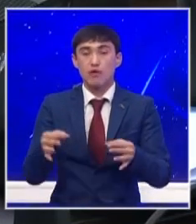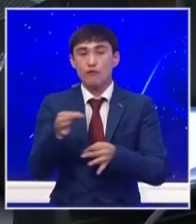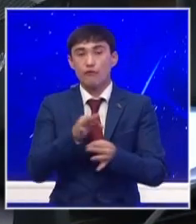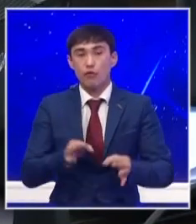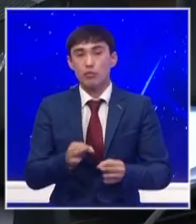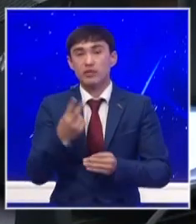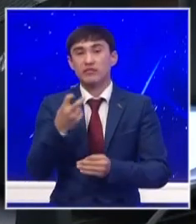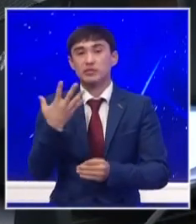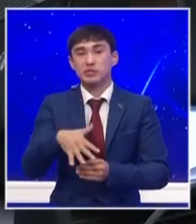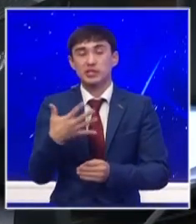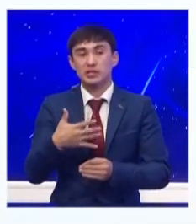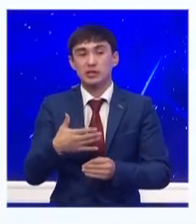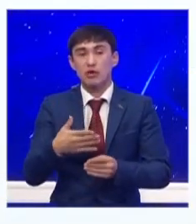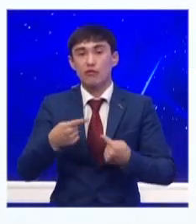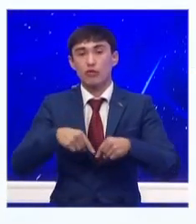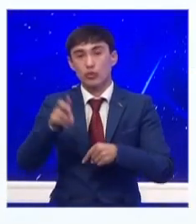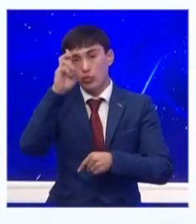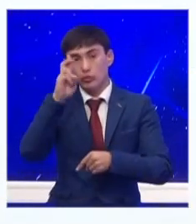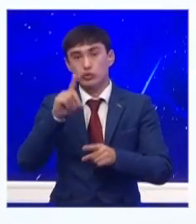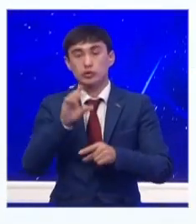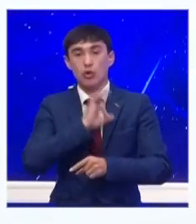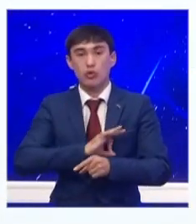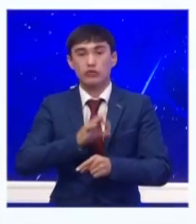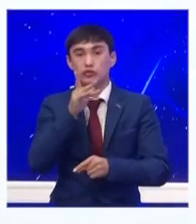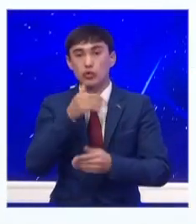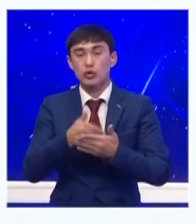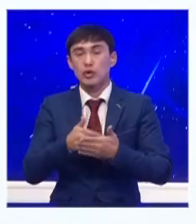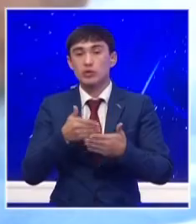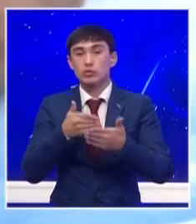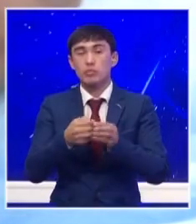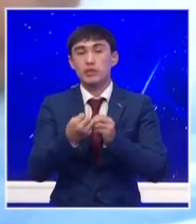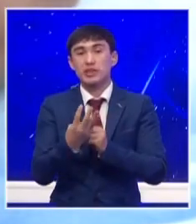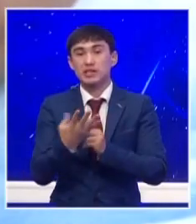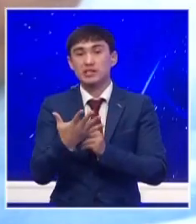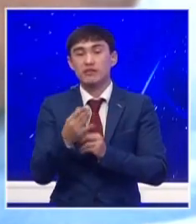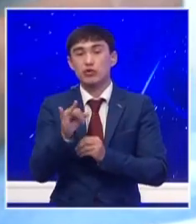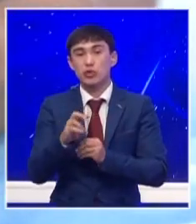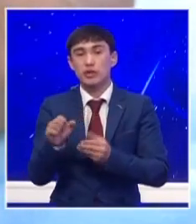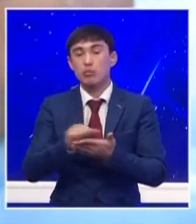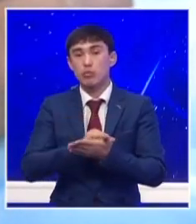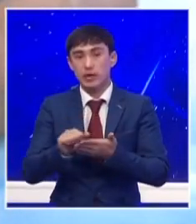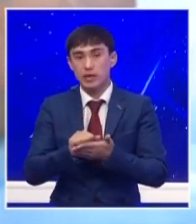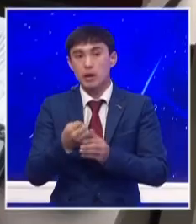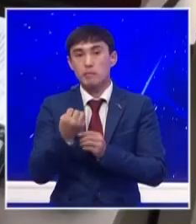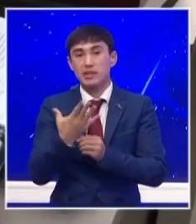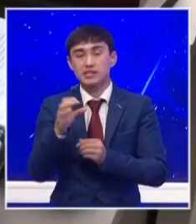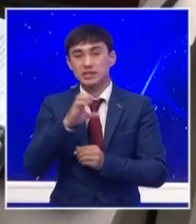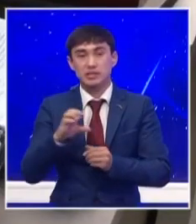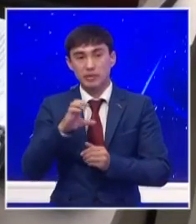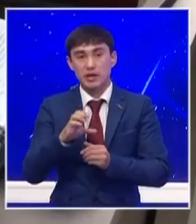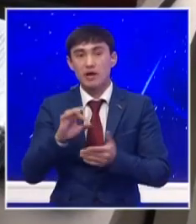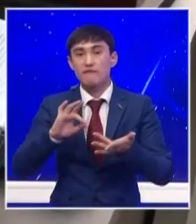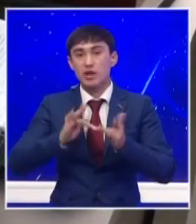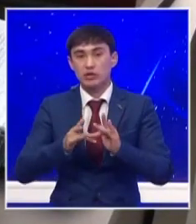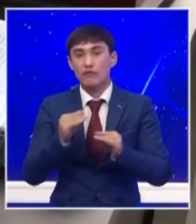250 предоставляется в органы государственных доходов срок не позднее 15 июля на бумажном носителе 15 сентября в